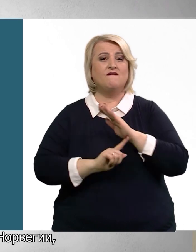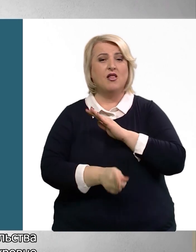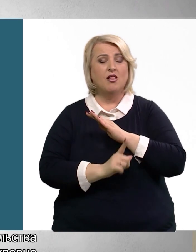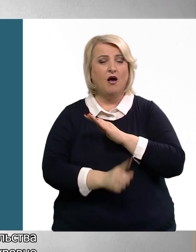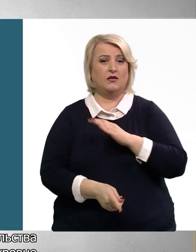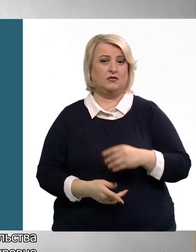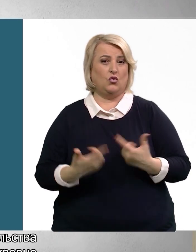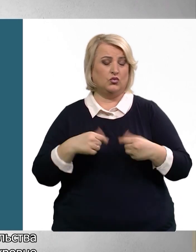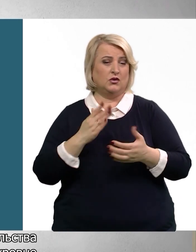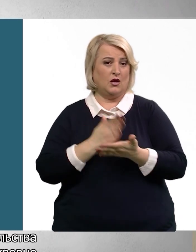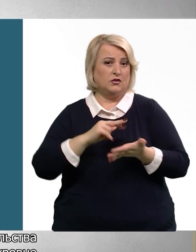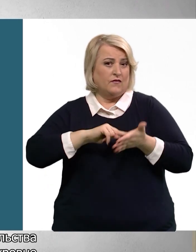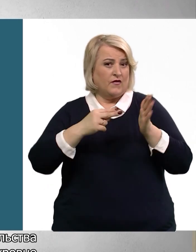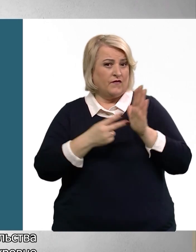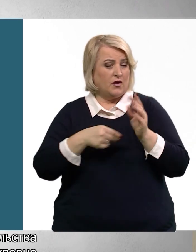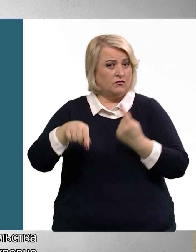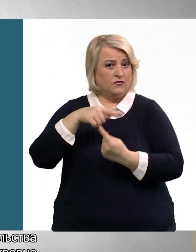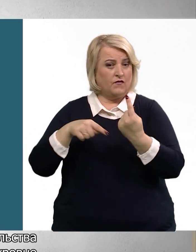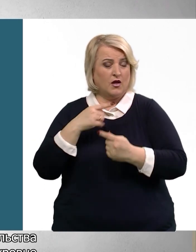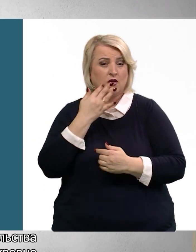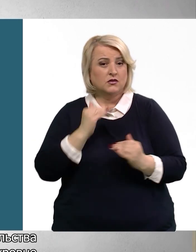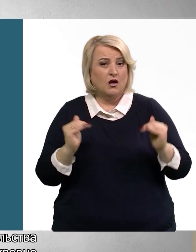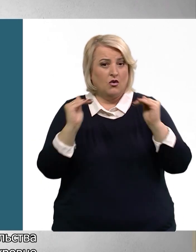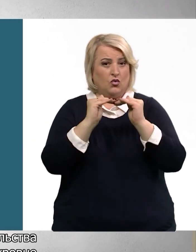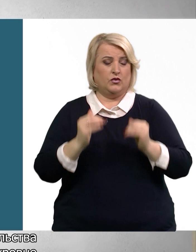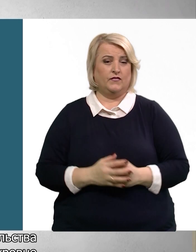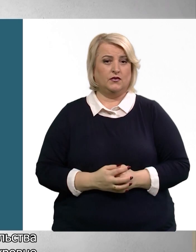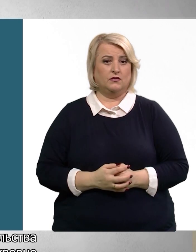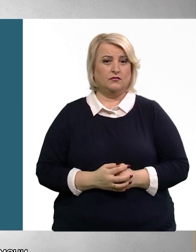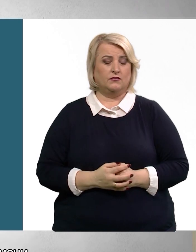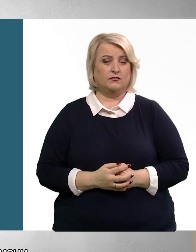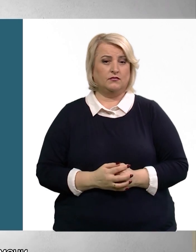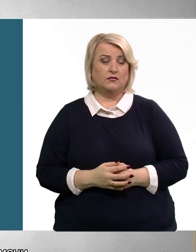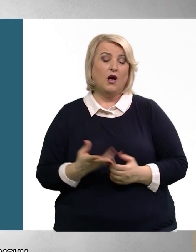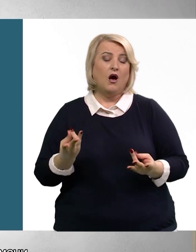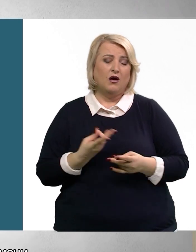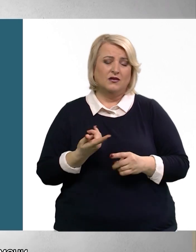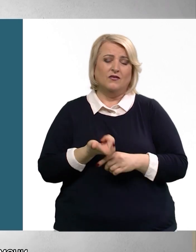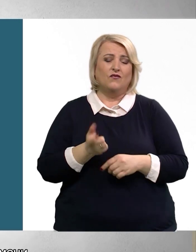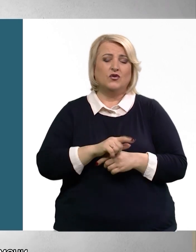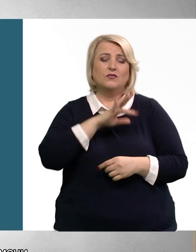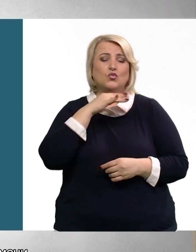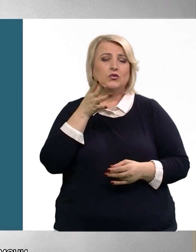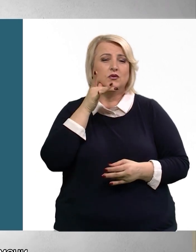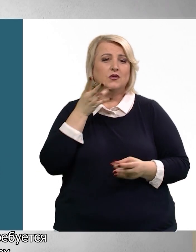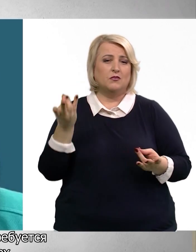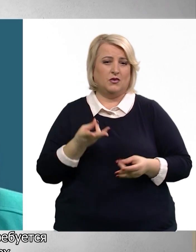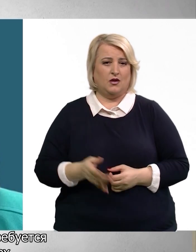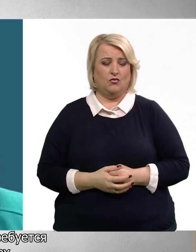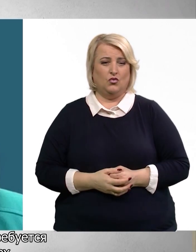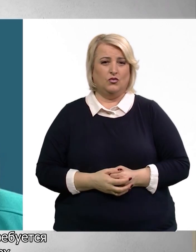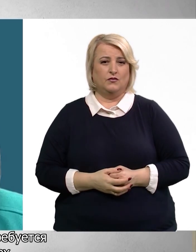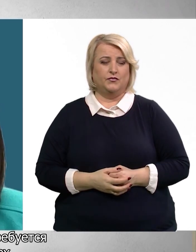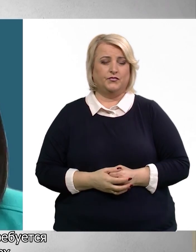Finlanda, unde este strategie de antreprenoriat la nivel național. Dar cere timp. Da, cere și acum mă gândeam